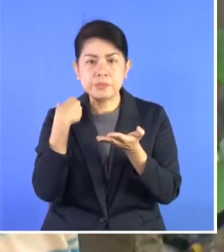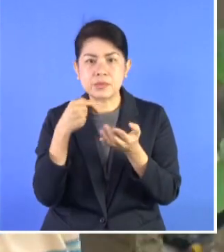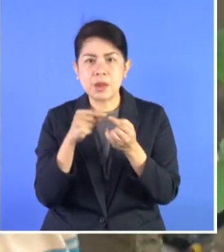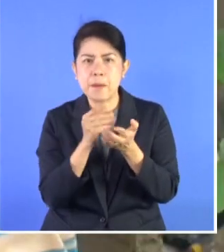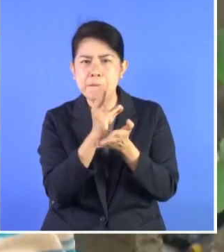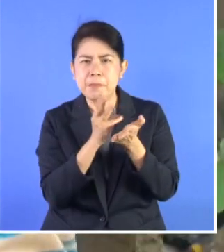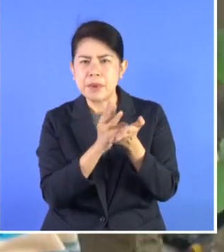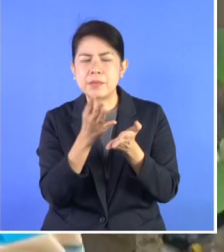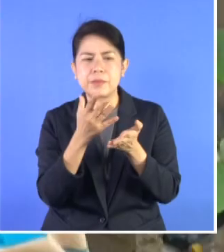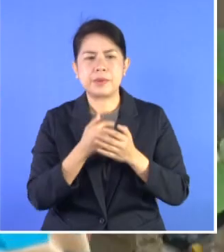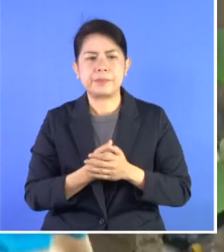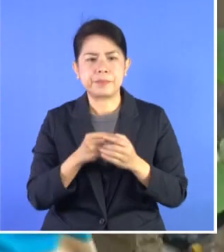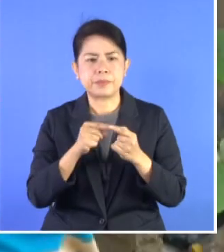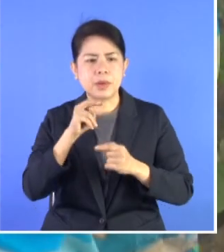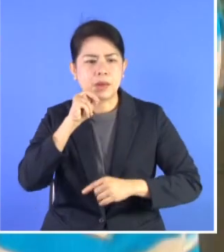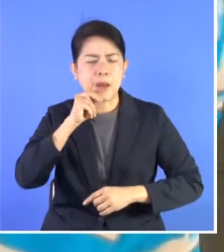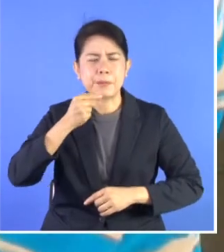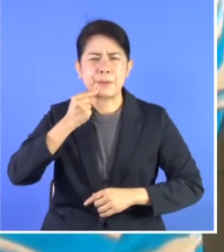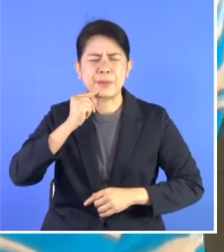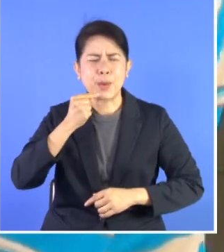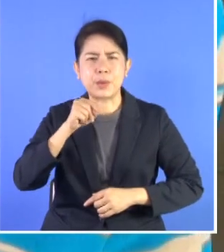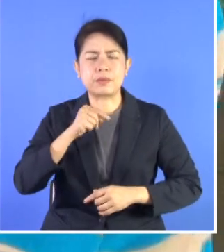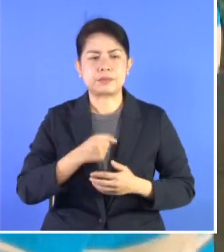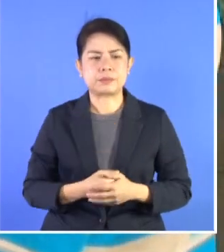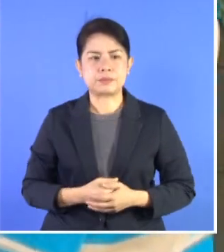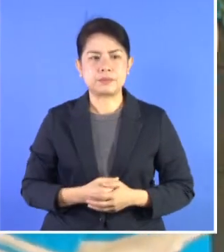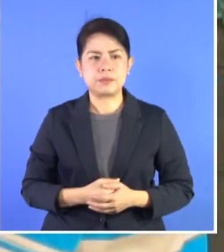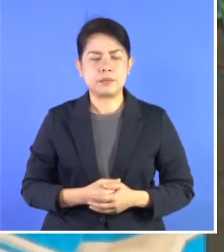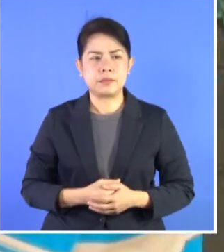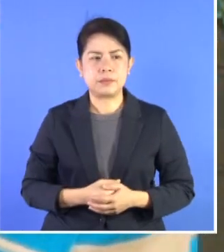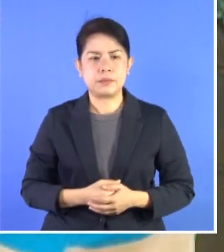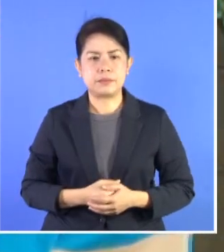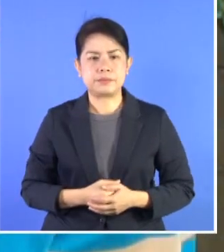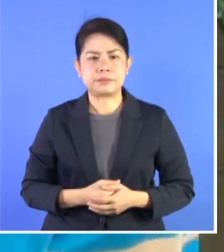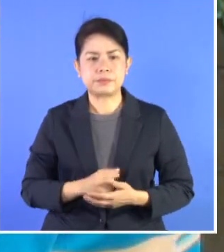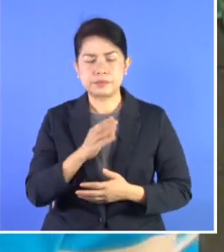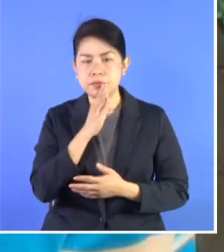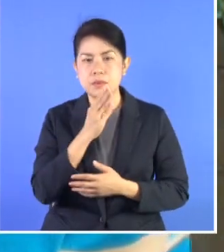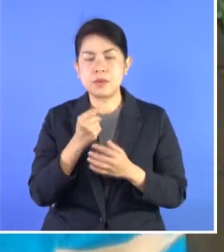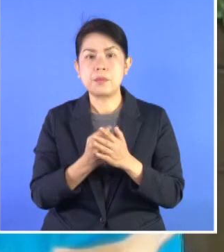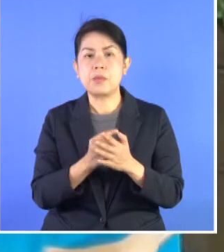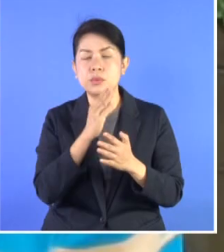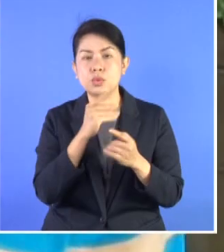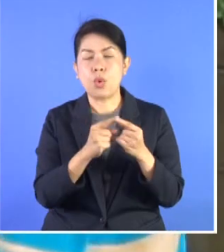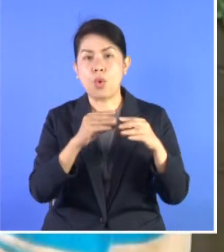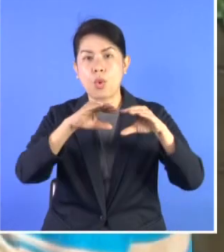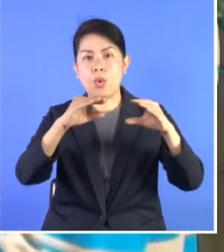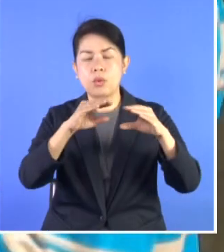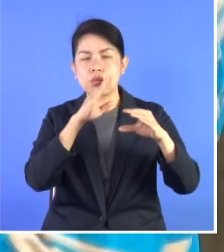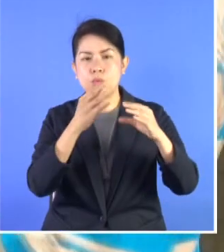น้ำจะมีเปรี้ยวเปรี้ยวแบบเปรี้ยวจี๊ดเลย มะนาวนะ ใช่ใช่ใช่ใช่หนึ่งลูกเนี่ยได้น้ำหนึ่งขวดลิตรเหมือนกัน